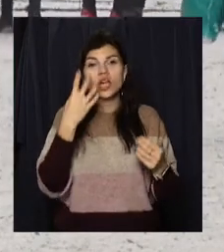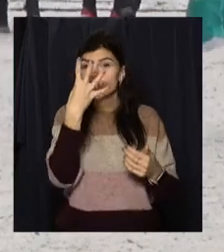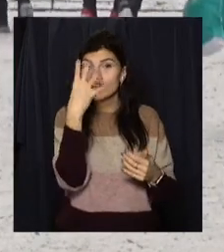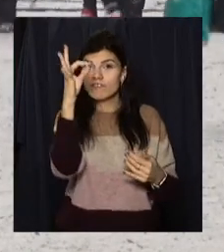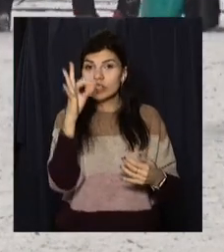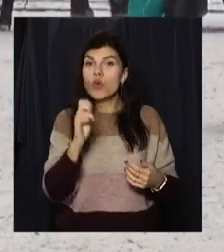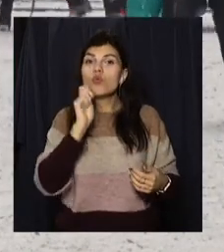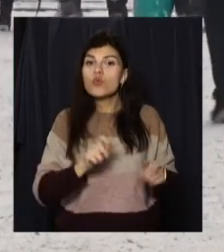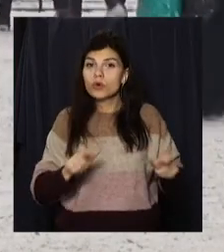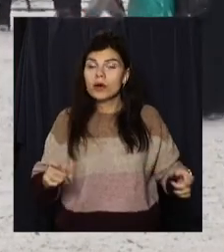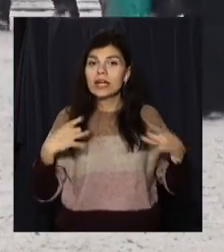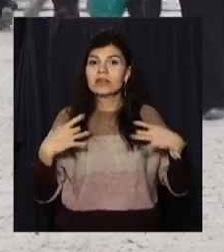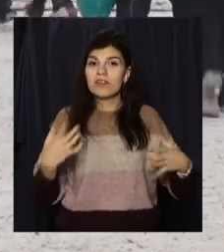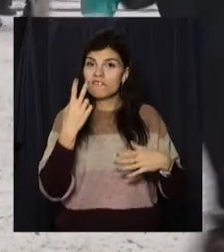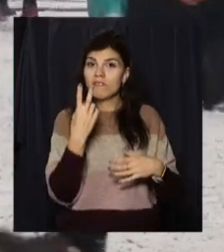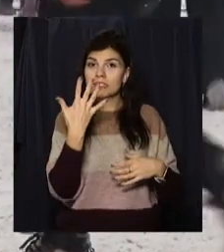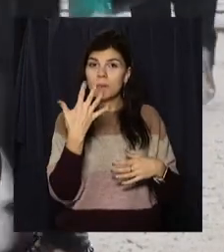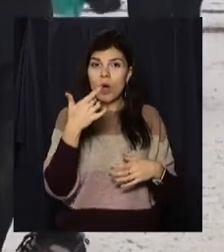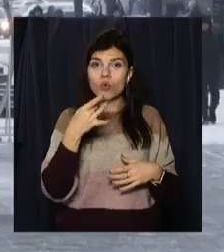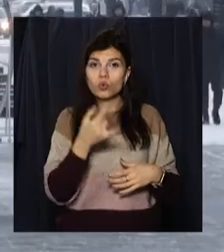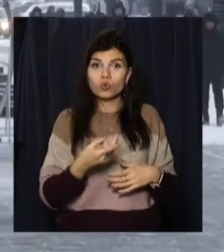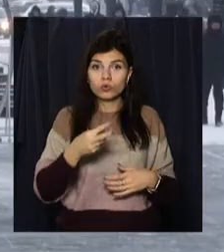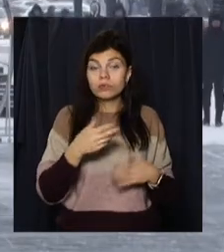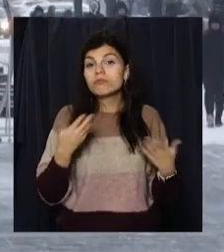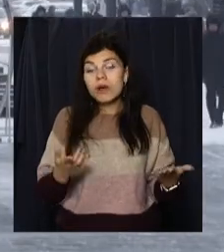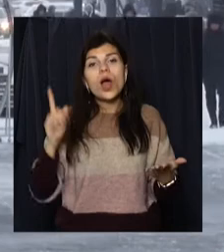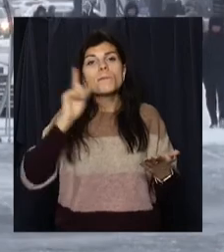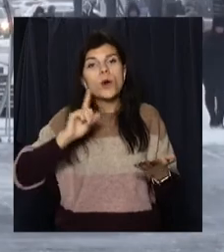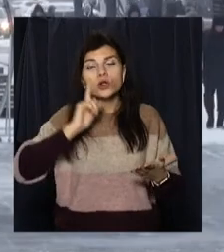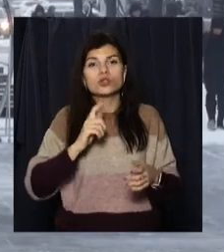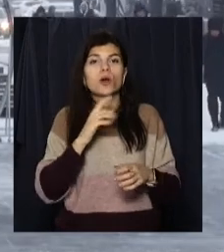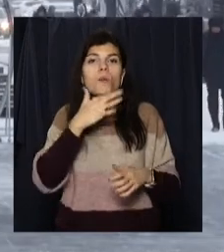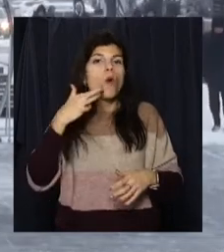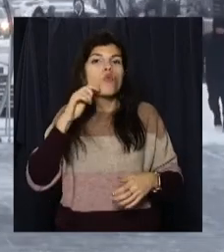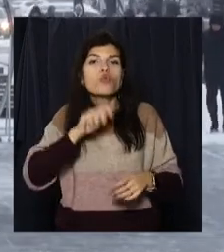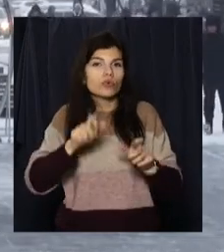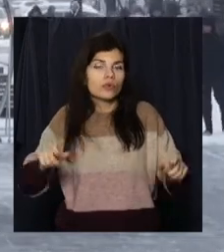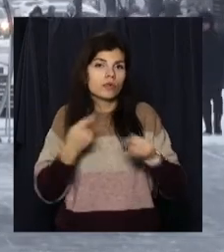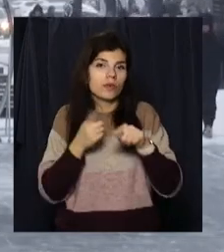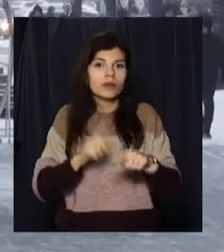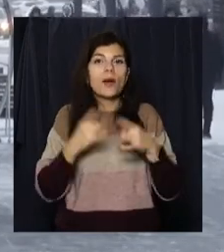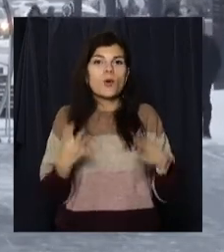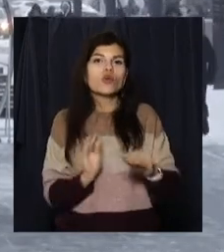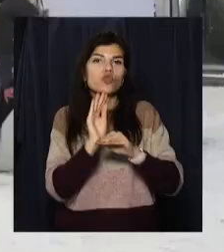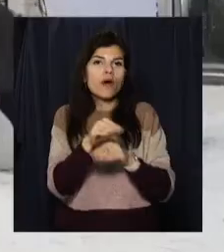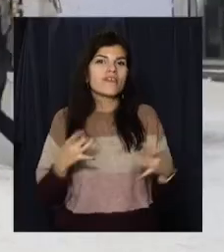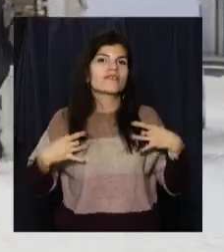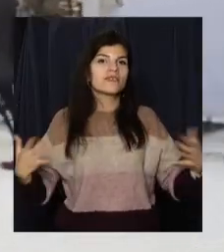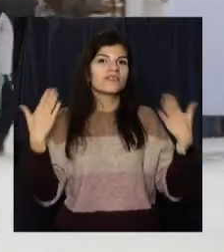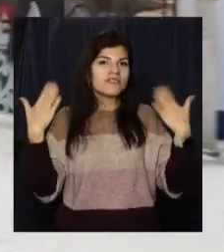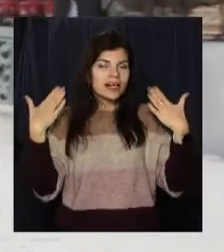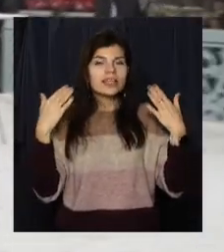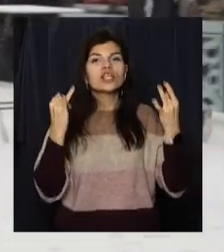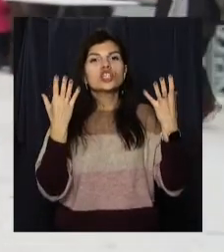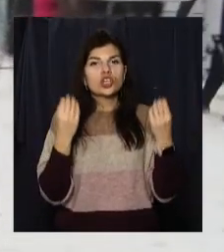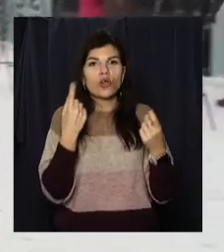4% українців святкують Різдво 25 грудня. Тож поки що для більшості українців цей день – додатковий вихідний та ще одна